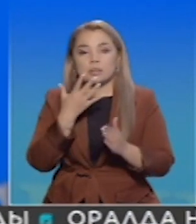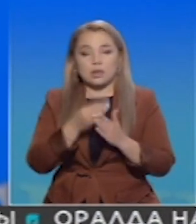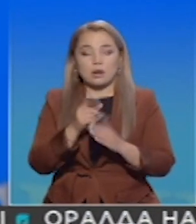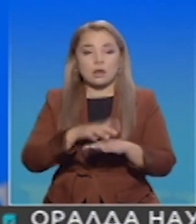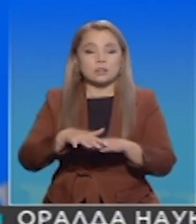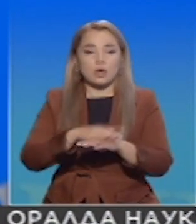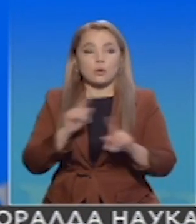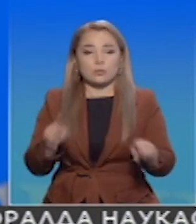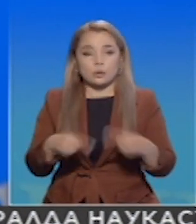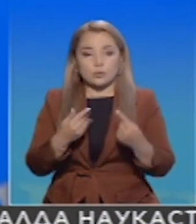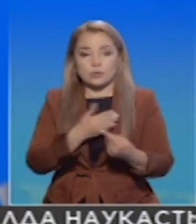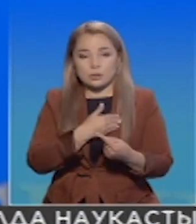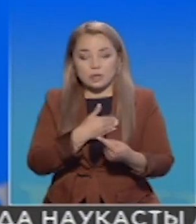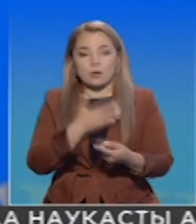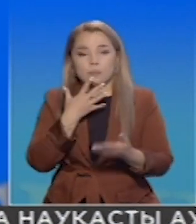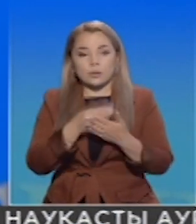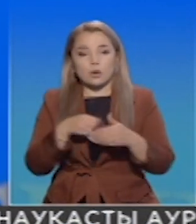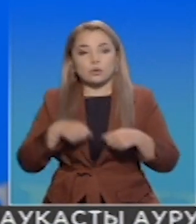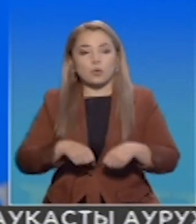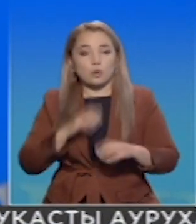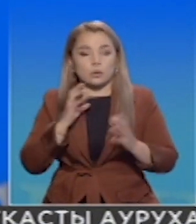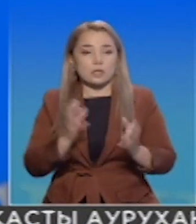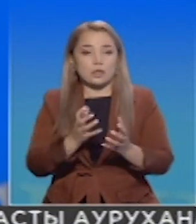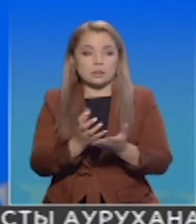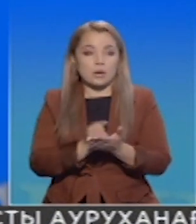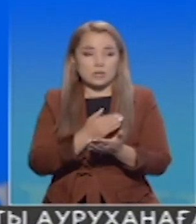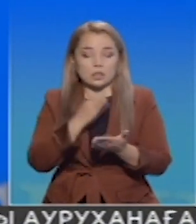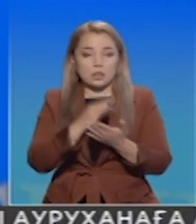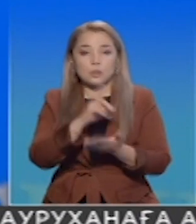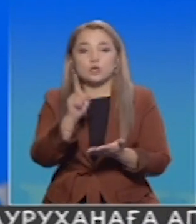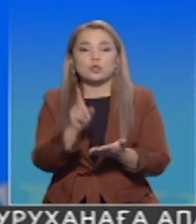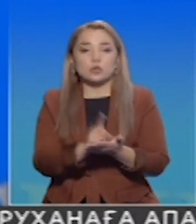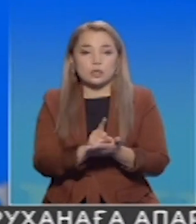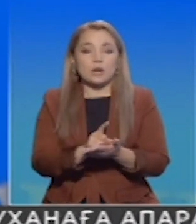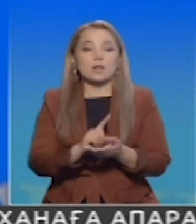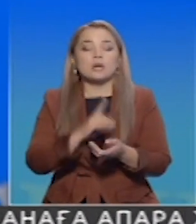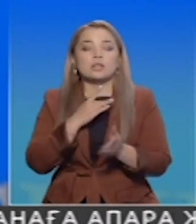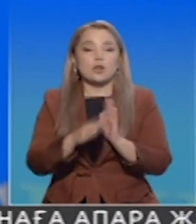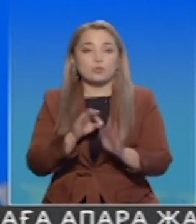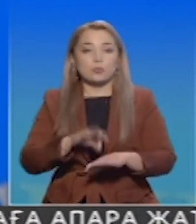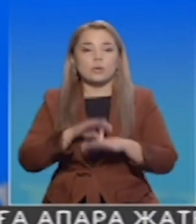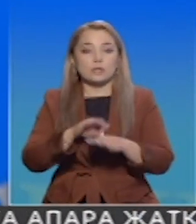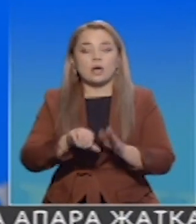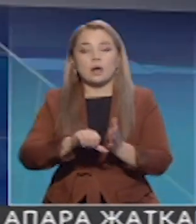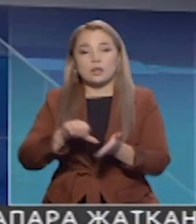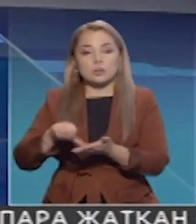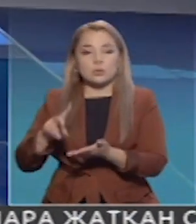көтерілсін десеңіздер, әрқайсының құқығы сақталсын десеңіздер, міндетті түрде референдумға қатысыңыздар.